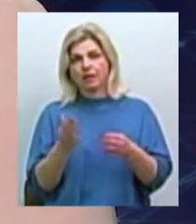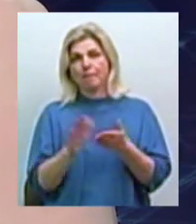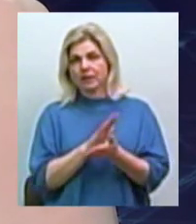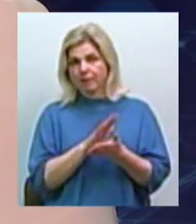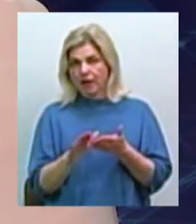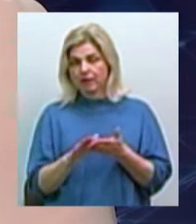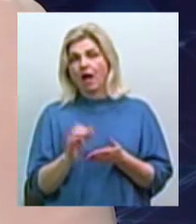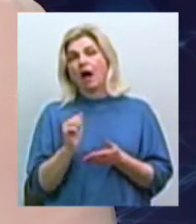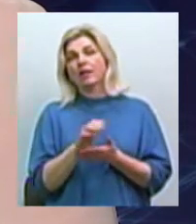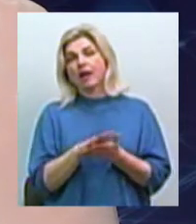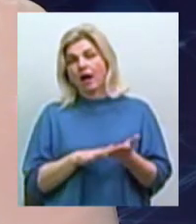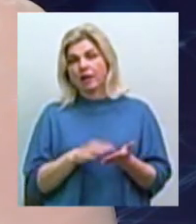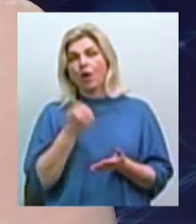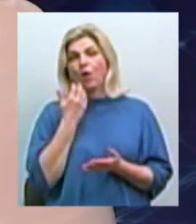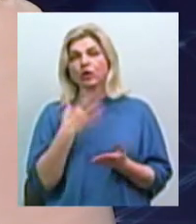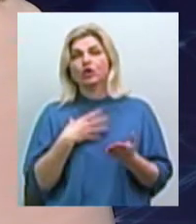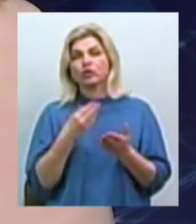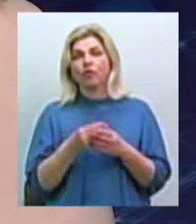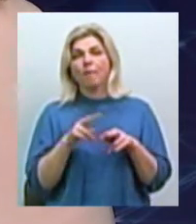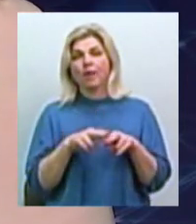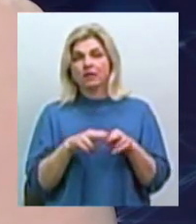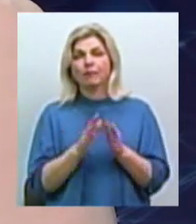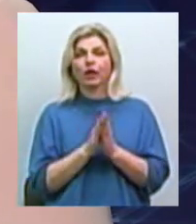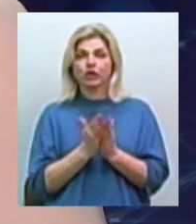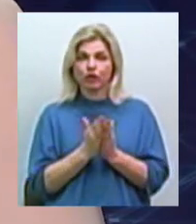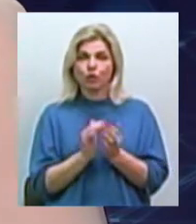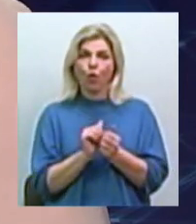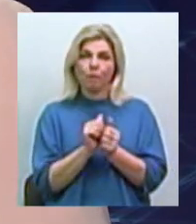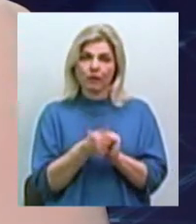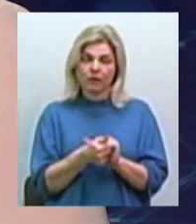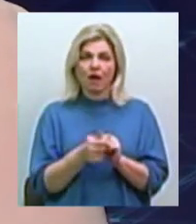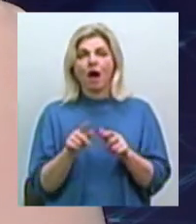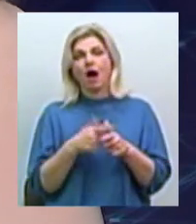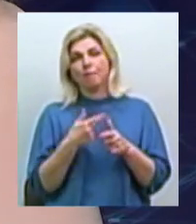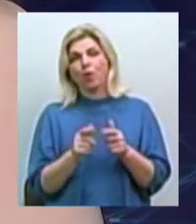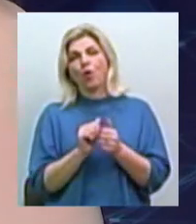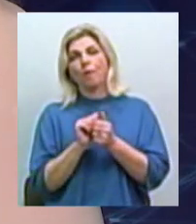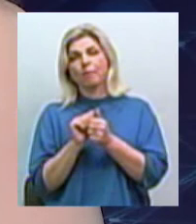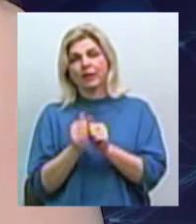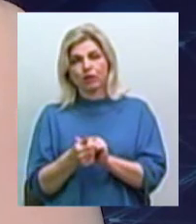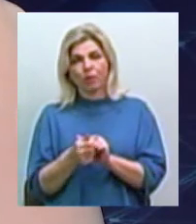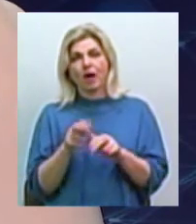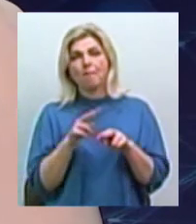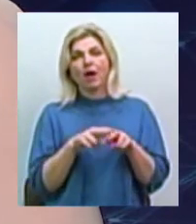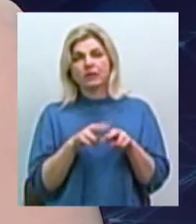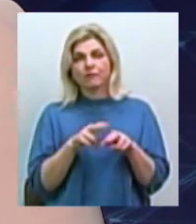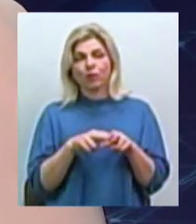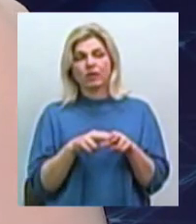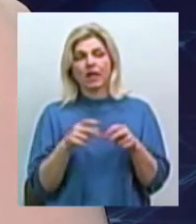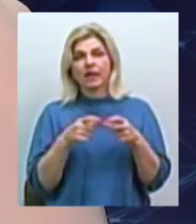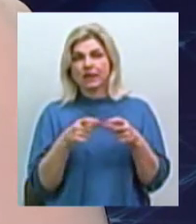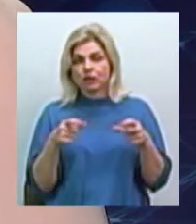А надалі, коли ми вже свої паспорти-книжечки обмінюємо, або обмінюємо паспорти-айдішки,